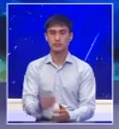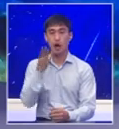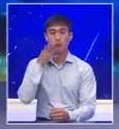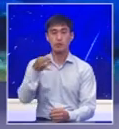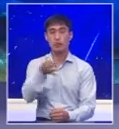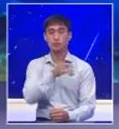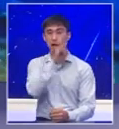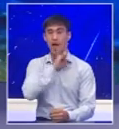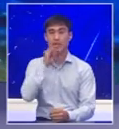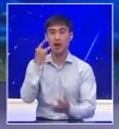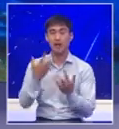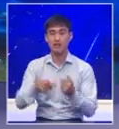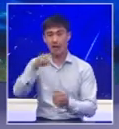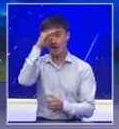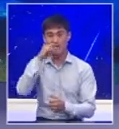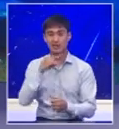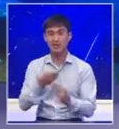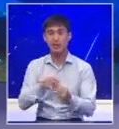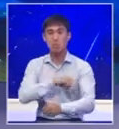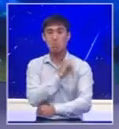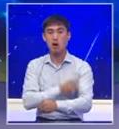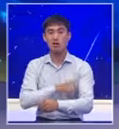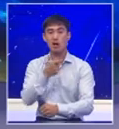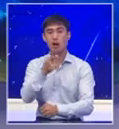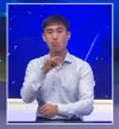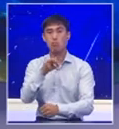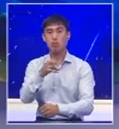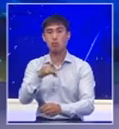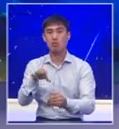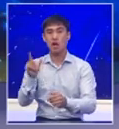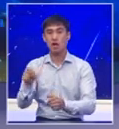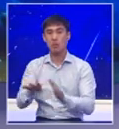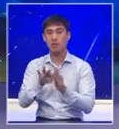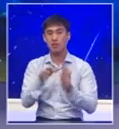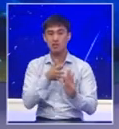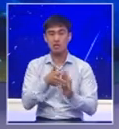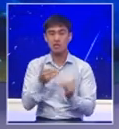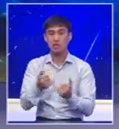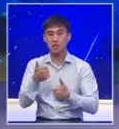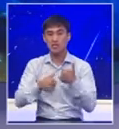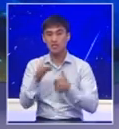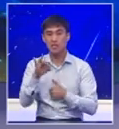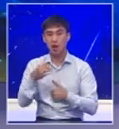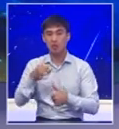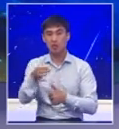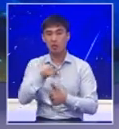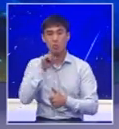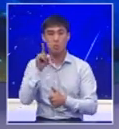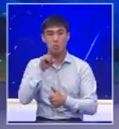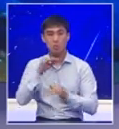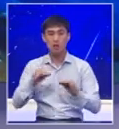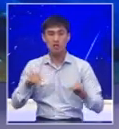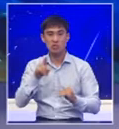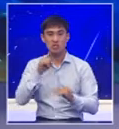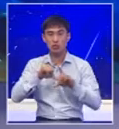Алматы облысында елдер арасында Қазақстанның ең мықты гандбол жасағы анықталып жатыр. Жарыс Әлі аудандағы балалар мен жасөспірімдер спорт